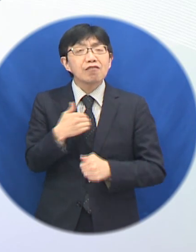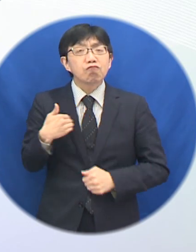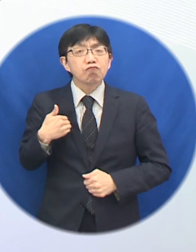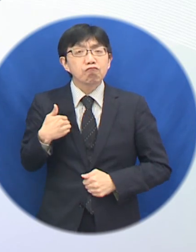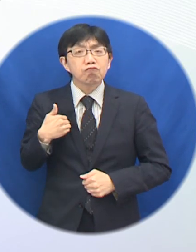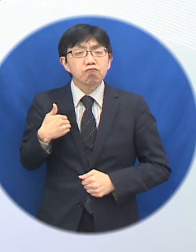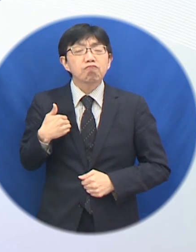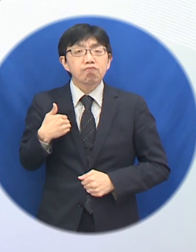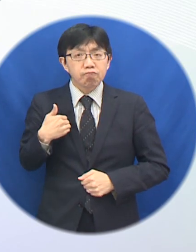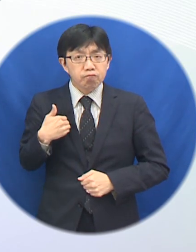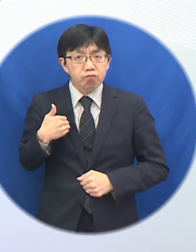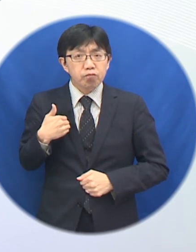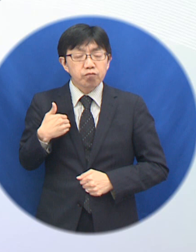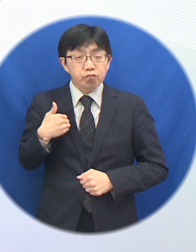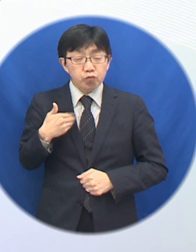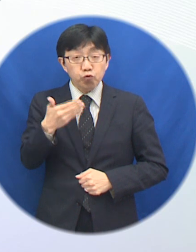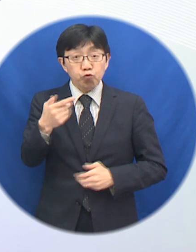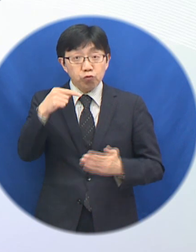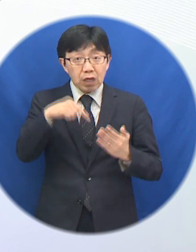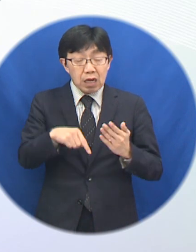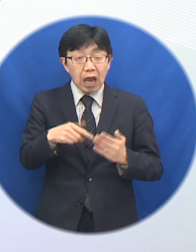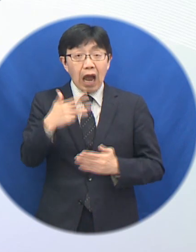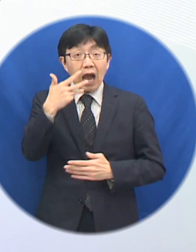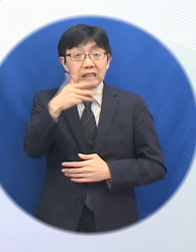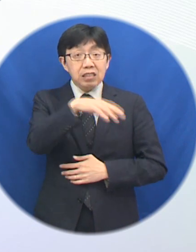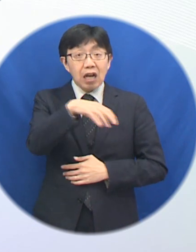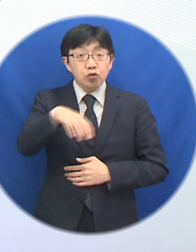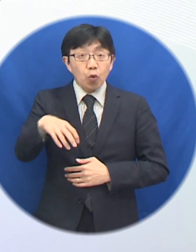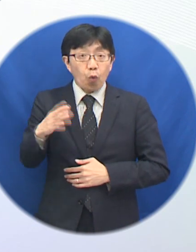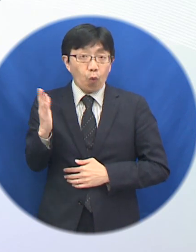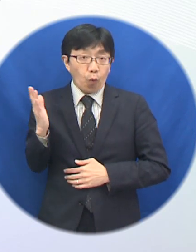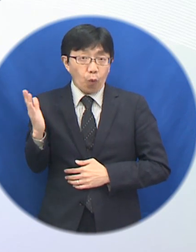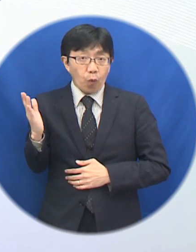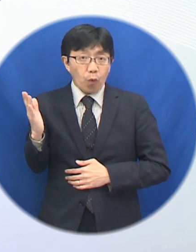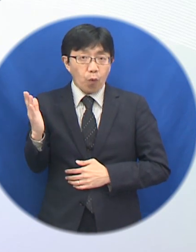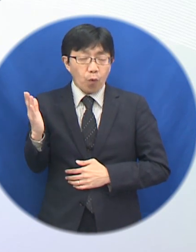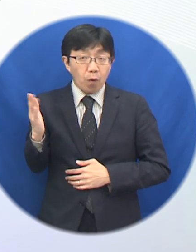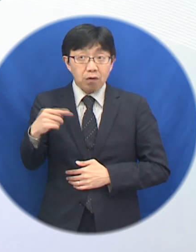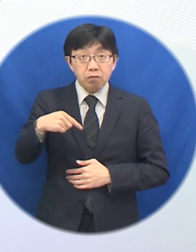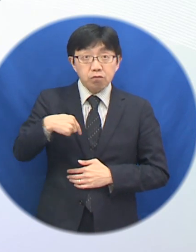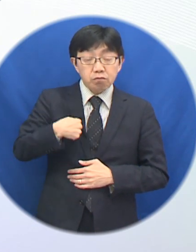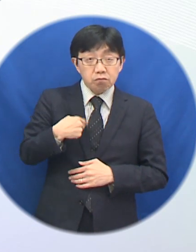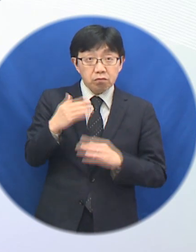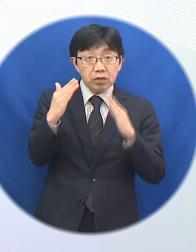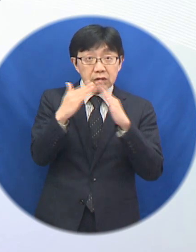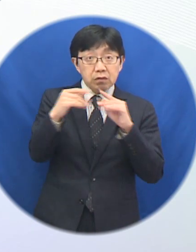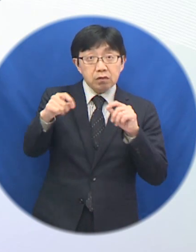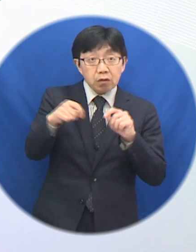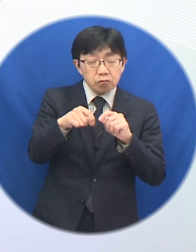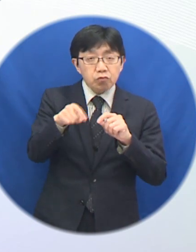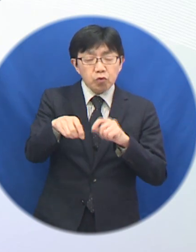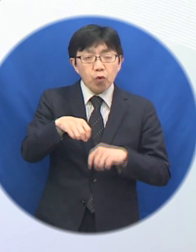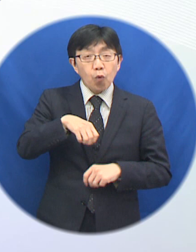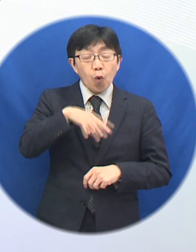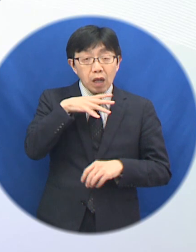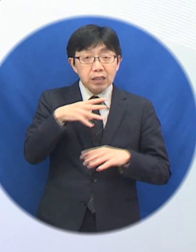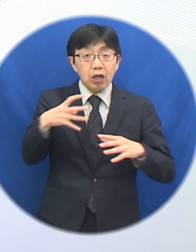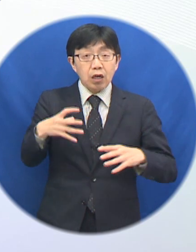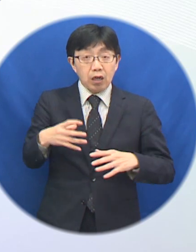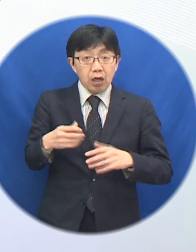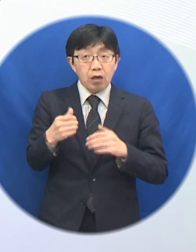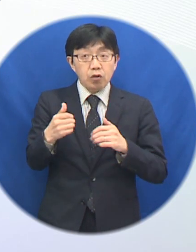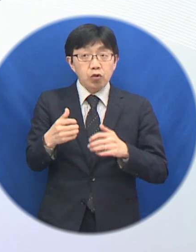。 はい、 区内には8カ所設置していますので担当の地域の高齢者総合相談センターにご相談ください